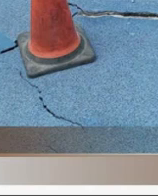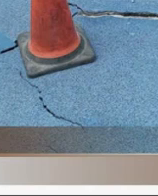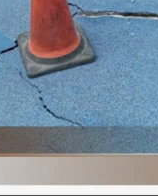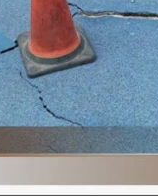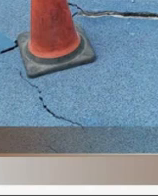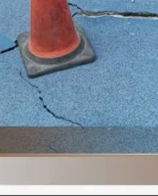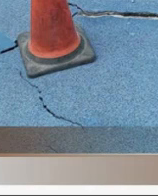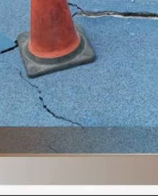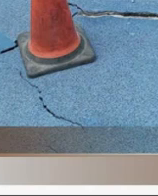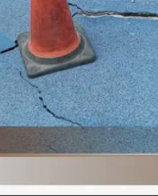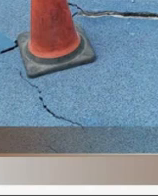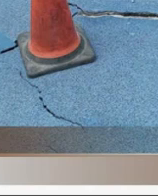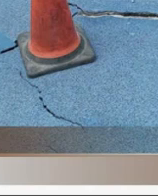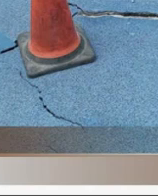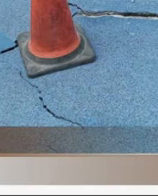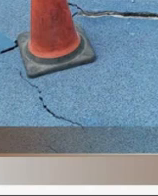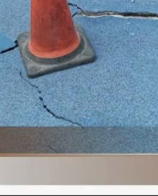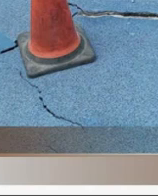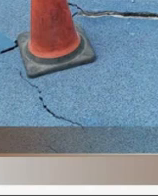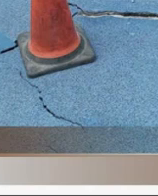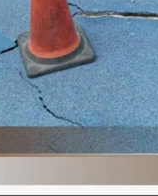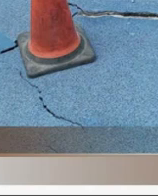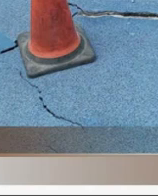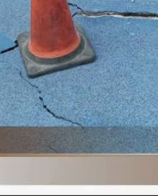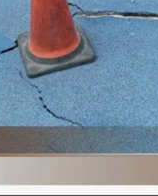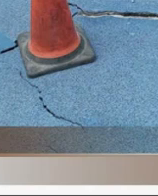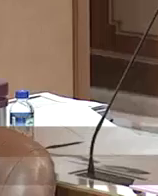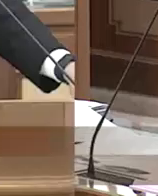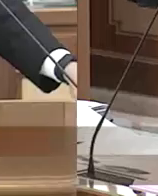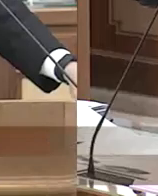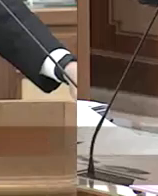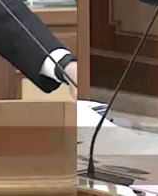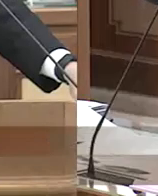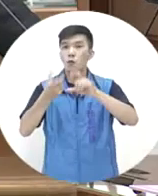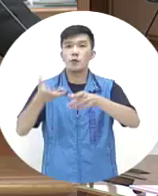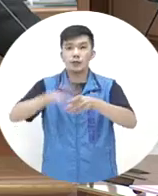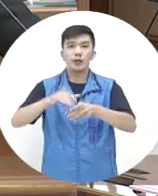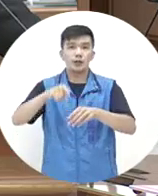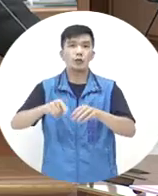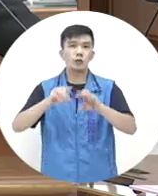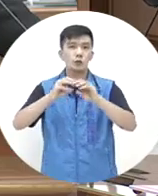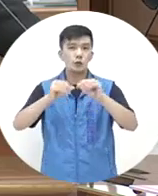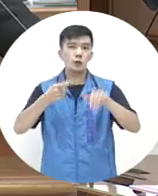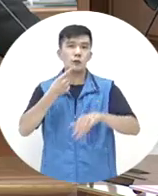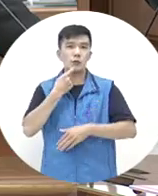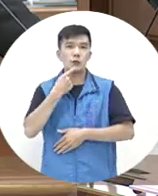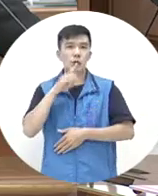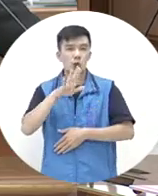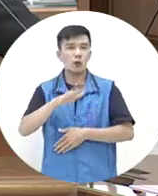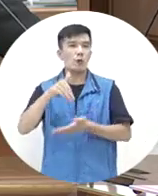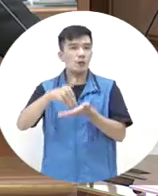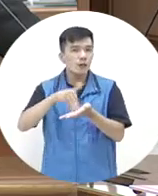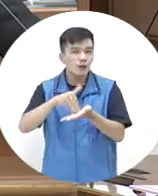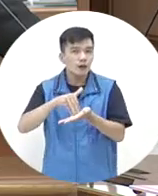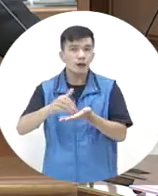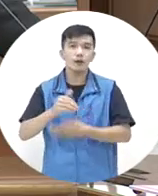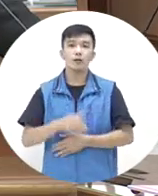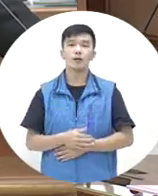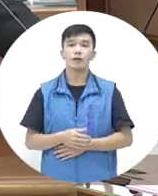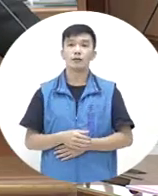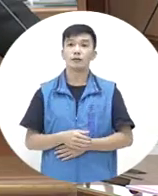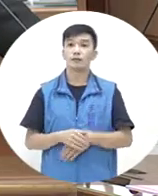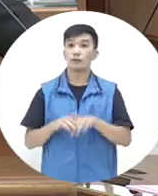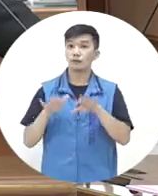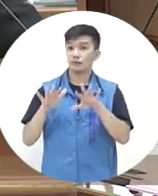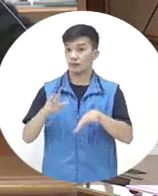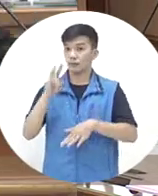知道啊，它过去是公墓回填土的关系，它土质因为呈现然后非常松软，所以导致呢，现在已